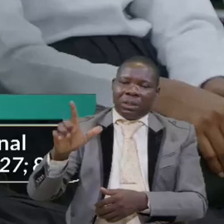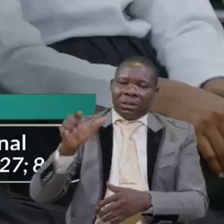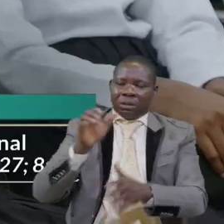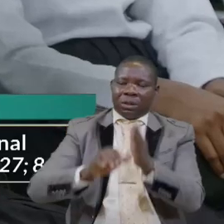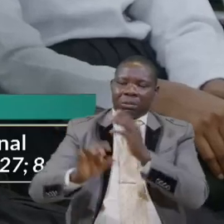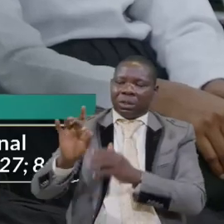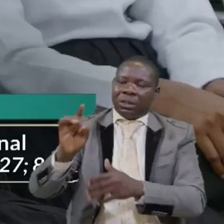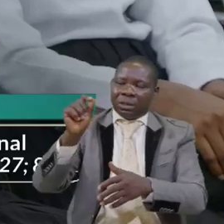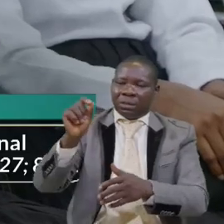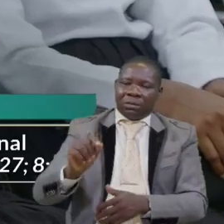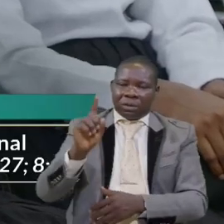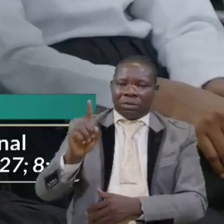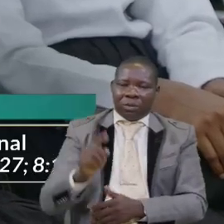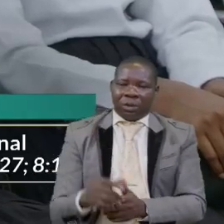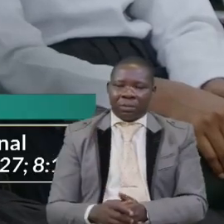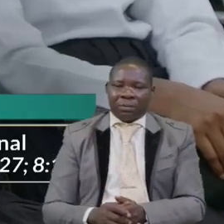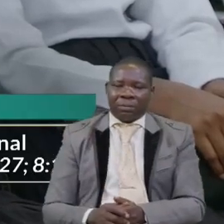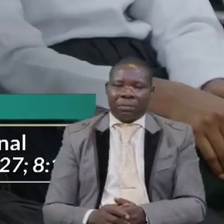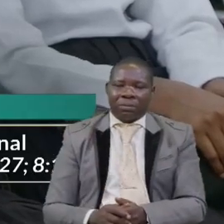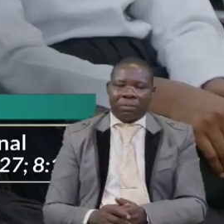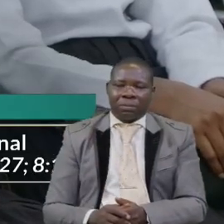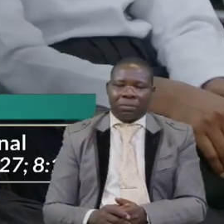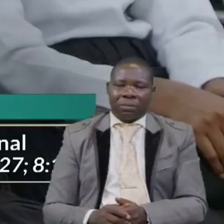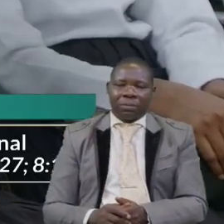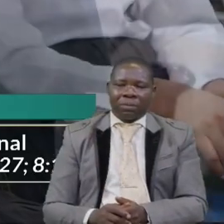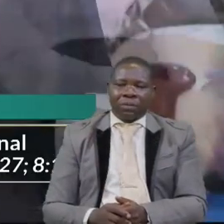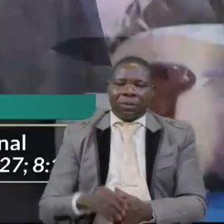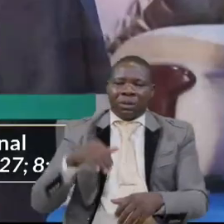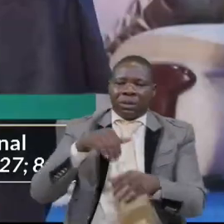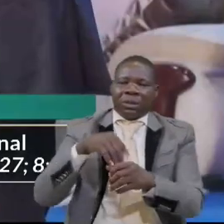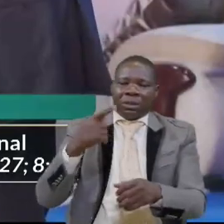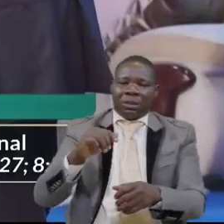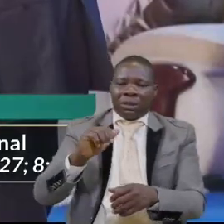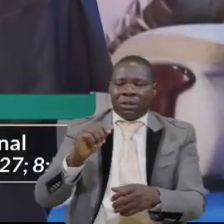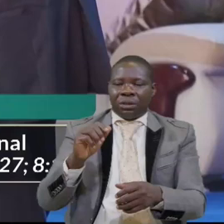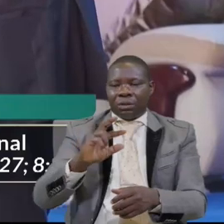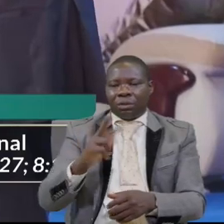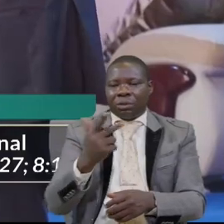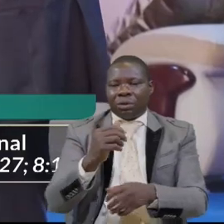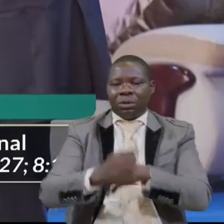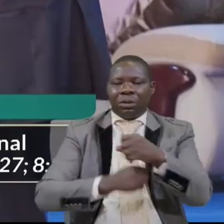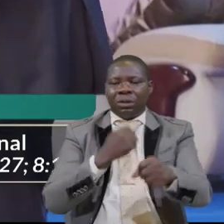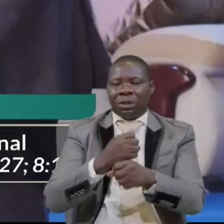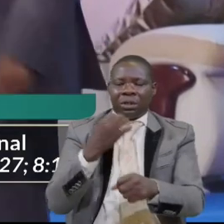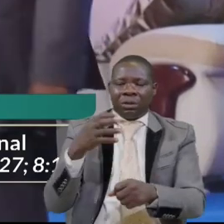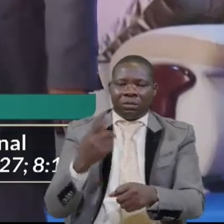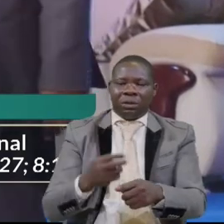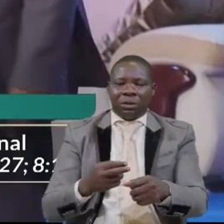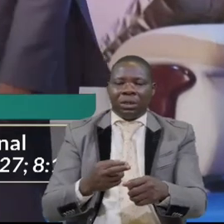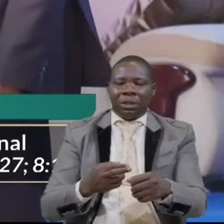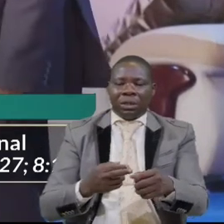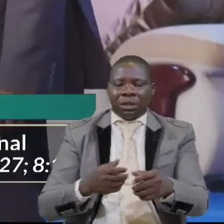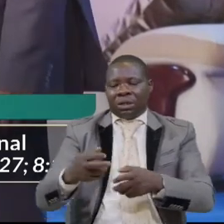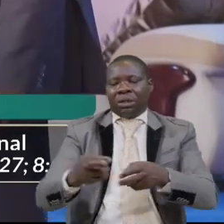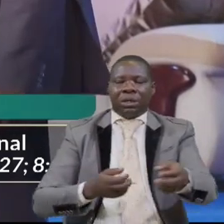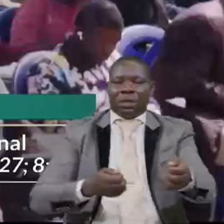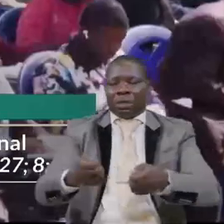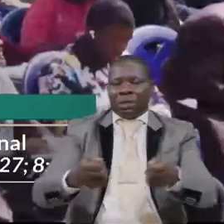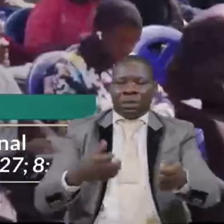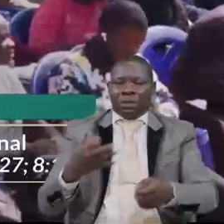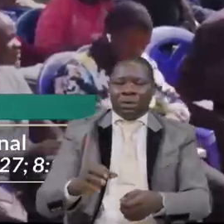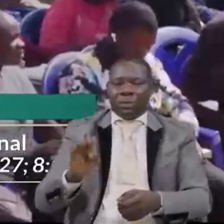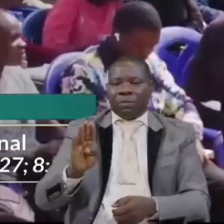on nous dit la 3e année du règne du roi betchasa moi Daniel j'ai